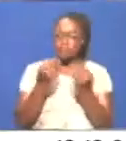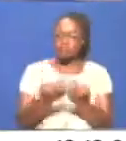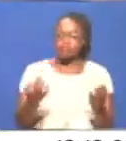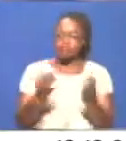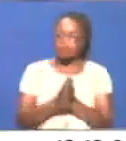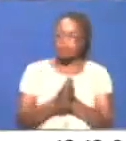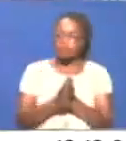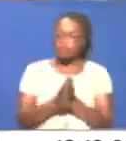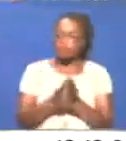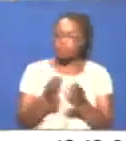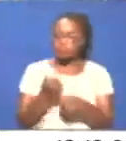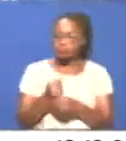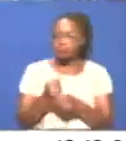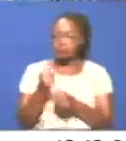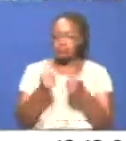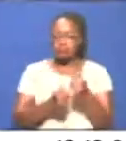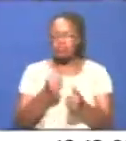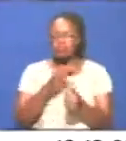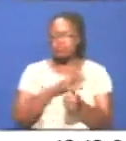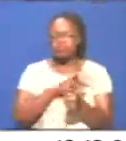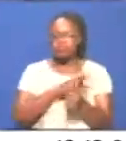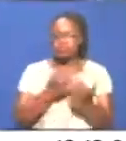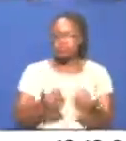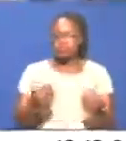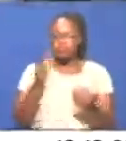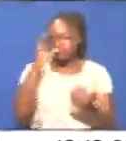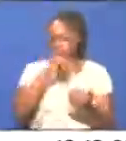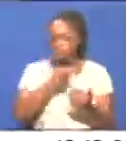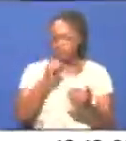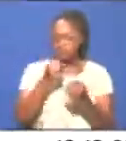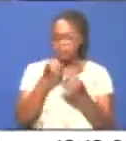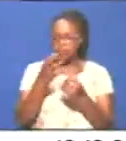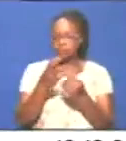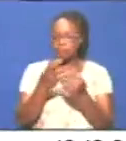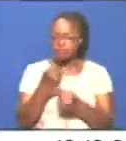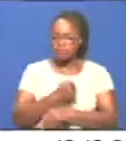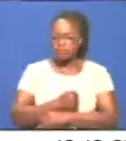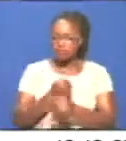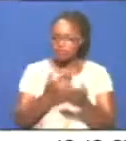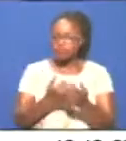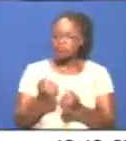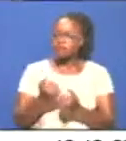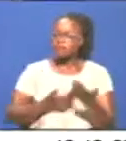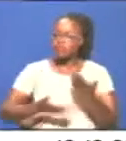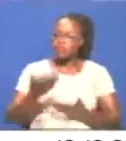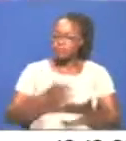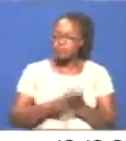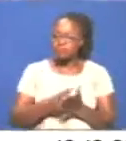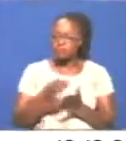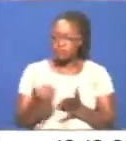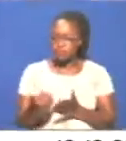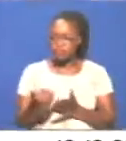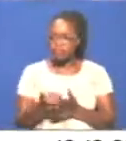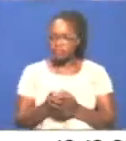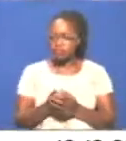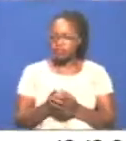hivyo ambavyo vitawafaidi watoto ili wasikose nafasi ya kupata elimu na kutangamana na dunia ya nje ya gereza. We can build